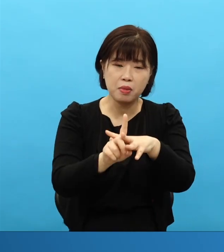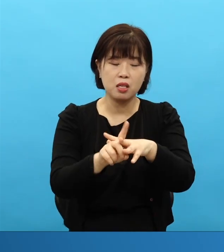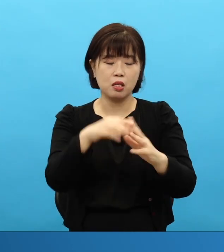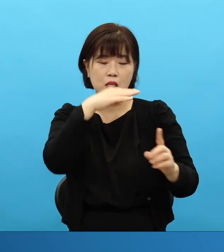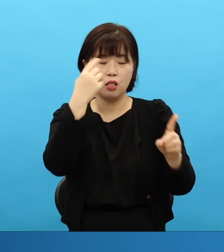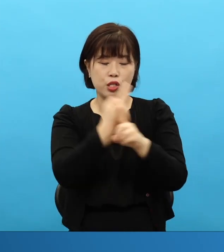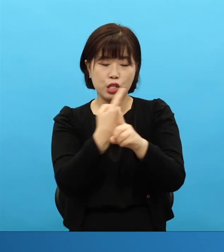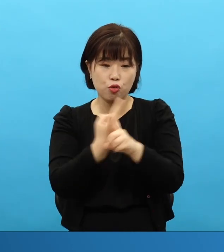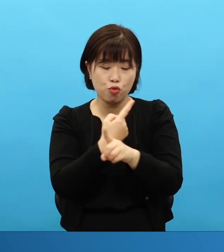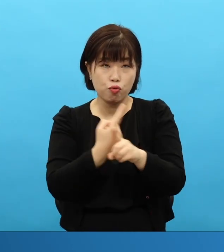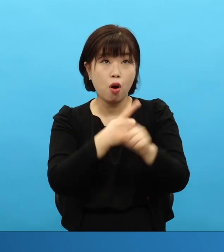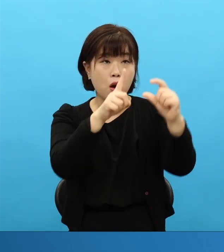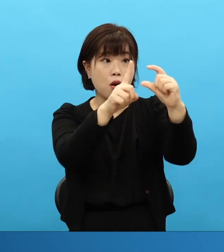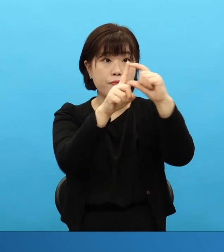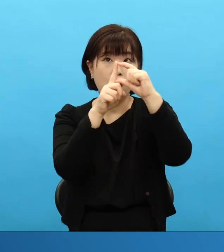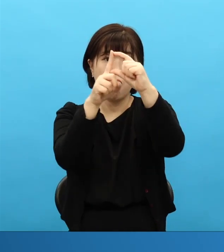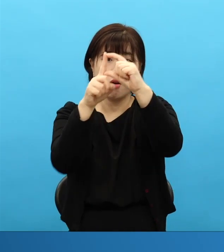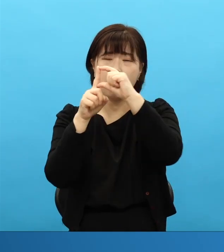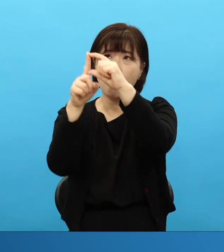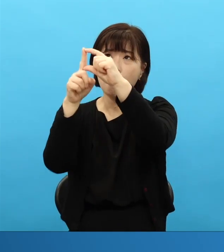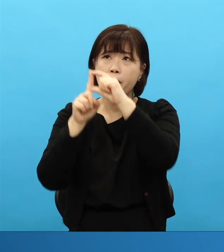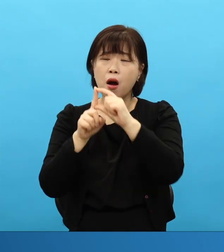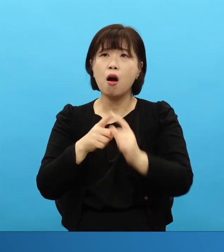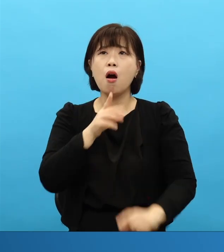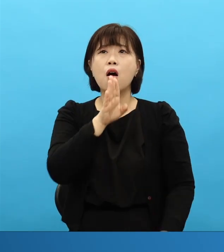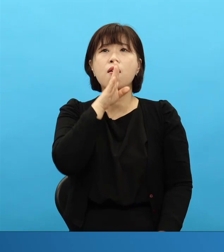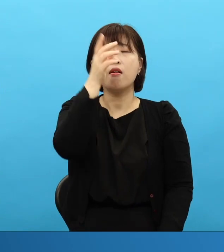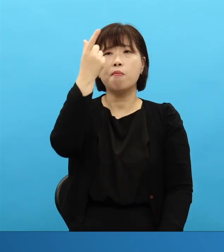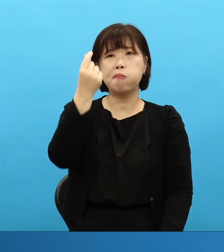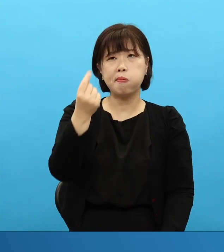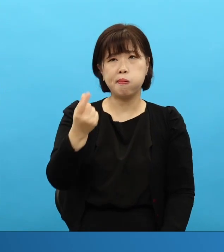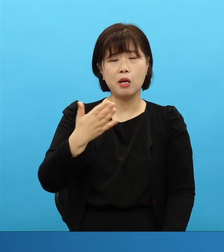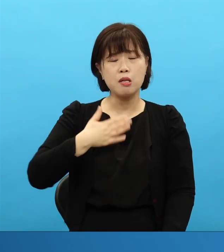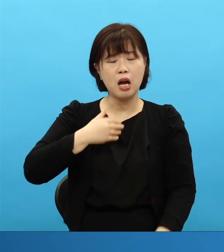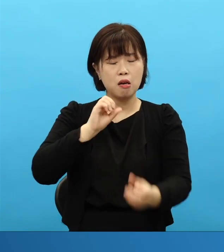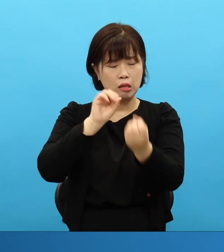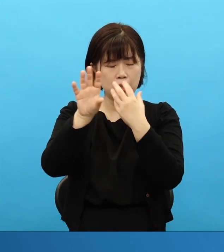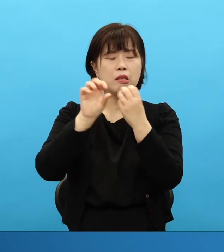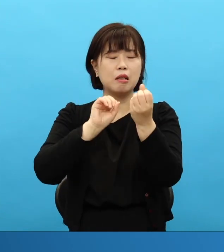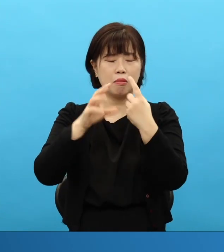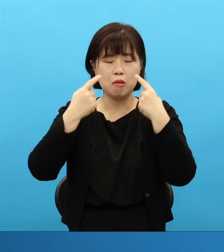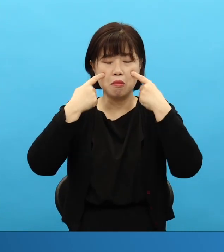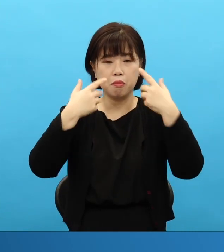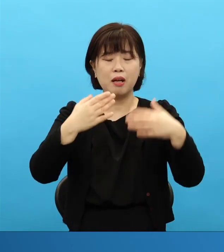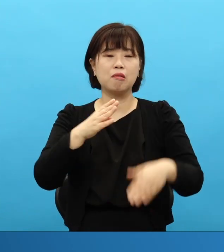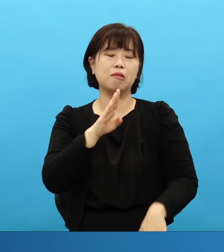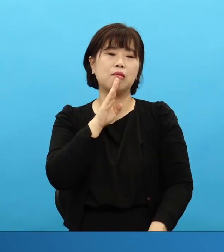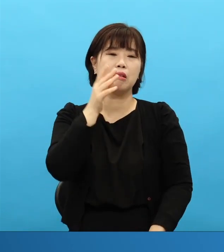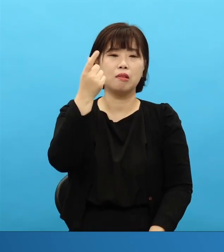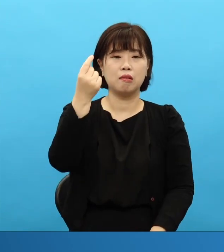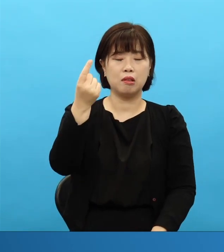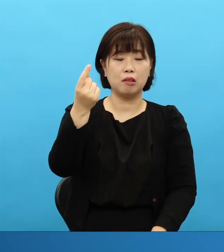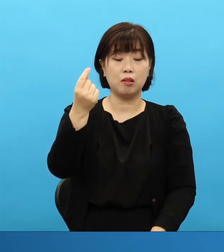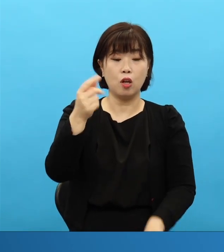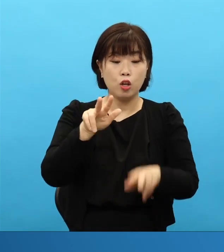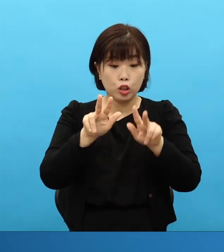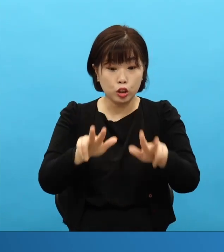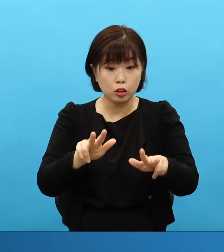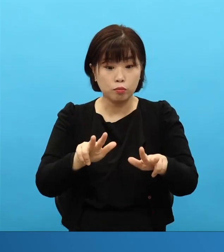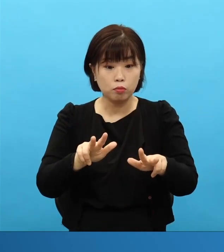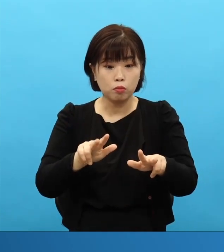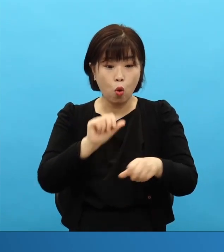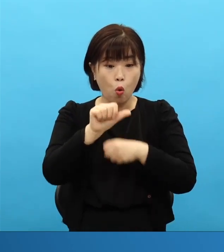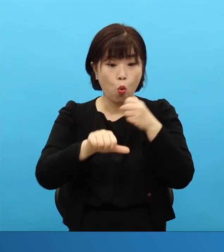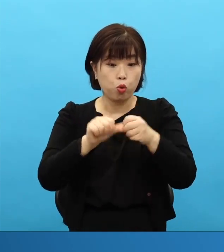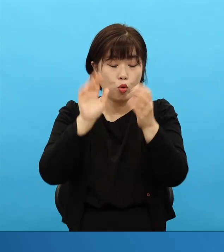이게 내가 이 응답 받을 줄에 지금 서 있구나. 저 다 응답 받았어요. 네, 영혼의 응답을